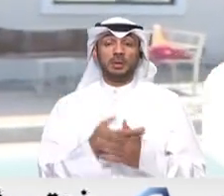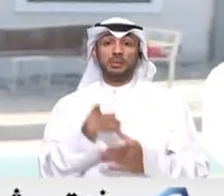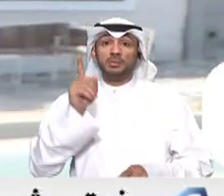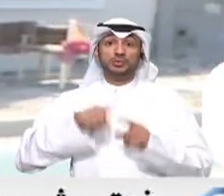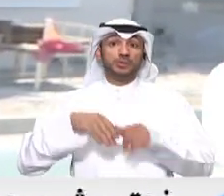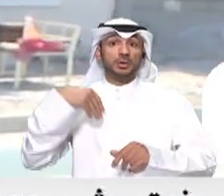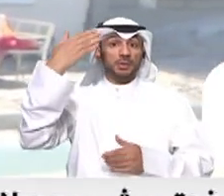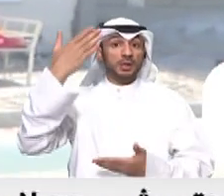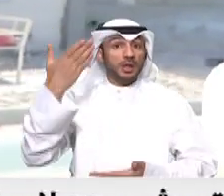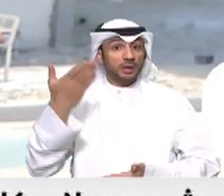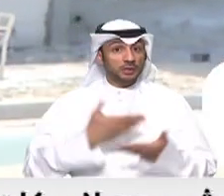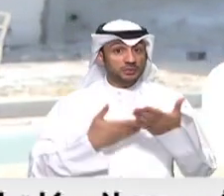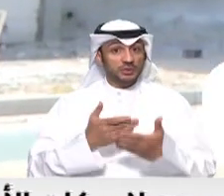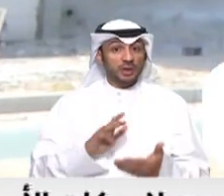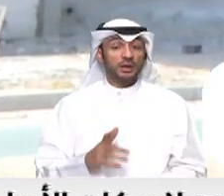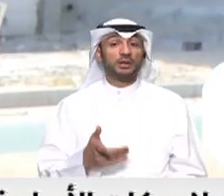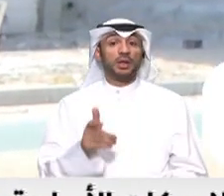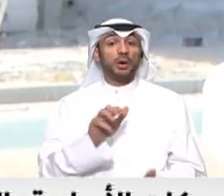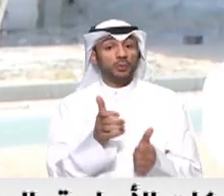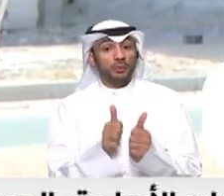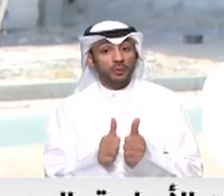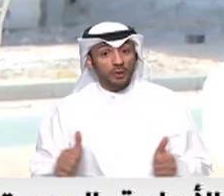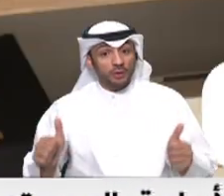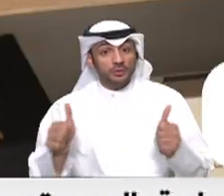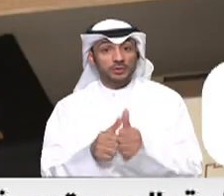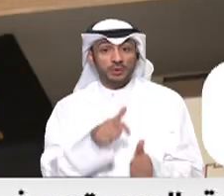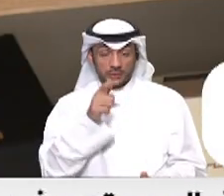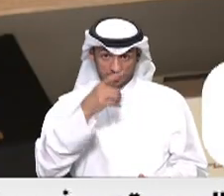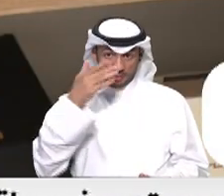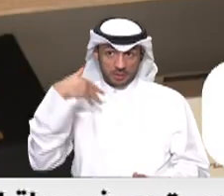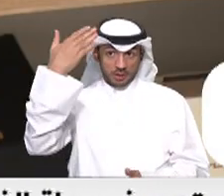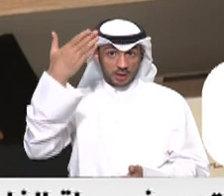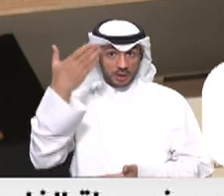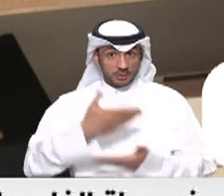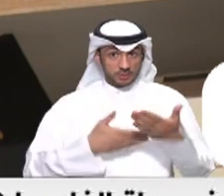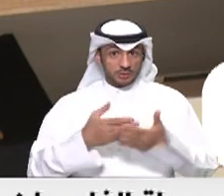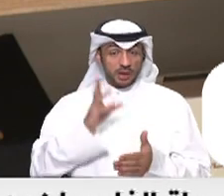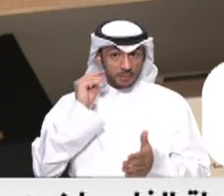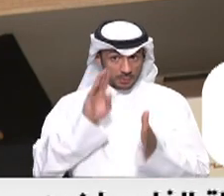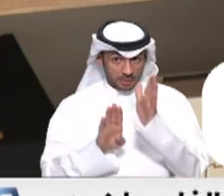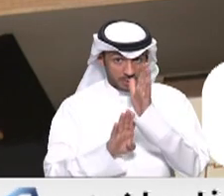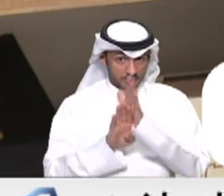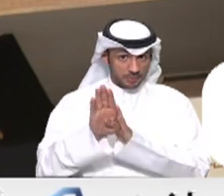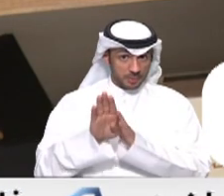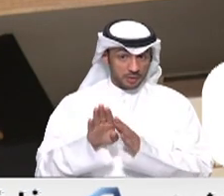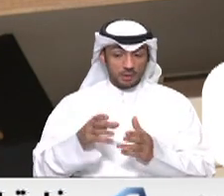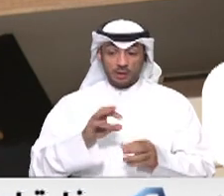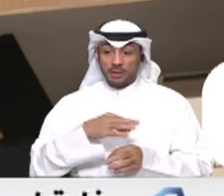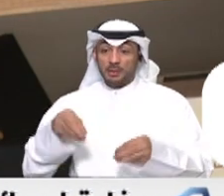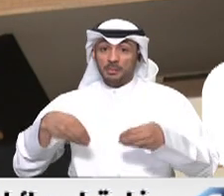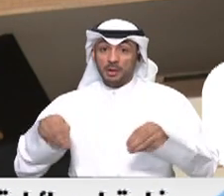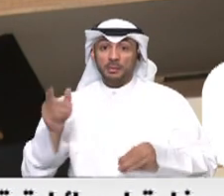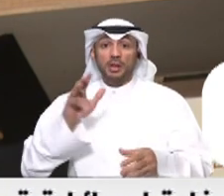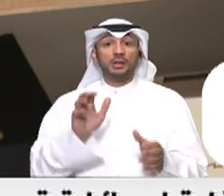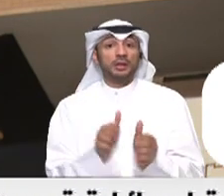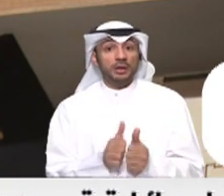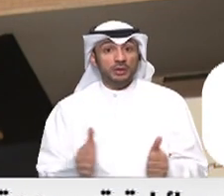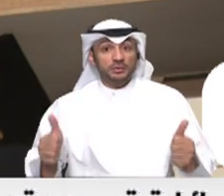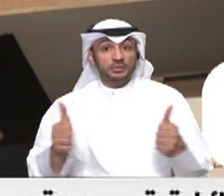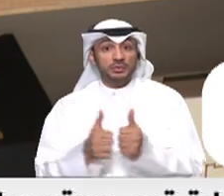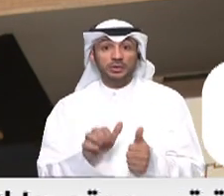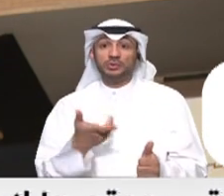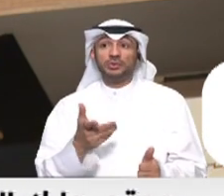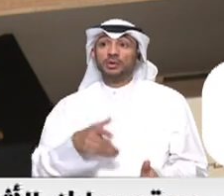اجتماعيه الابعاد الاقتصاديه ممكن تساهم في انتعاش الاقتصاد في الدوله اما الابعاد الاجتماعيه ممكن تساعد او تعطي فرص